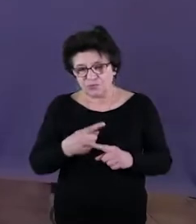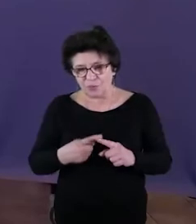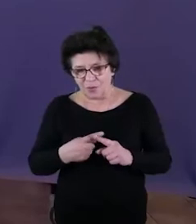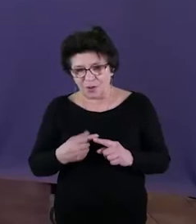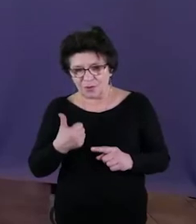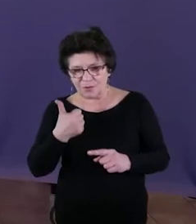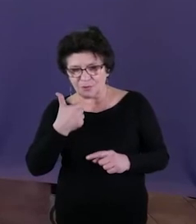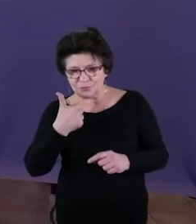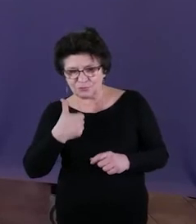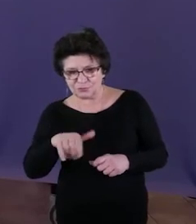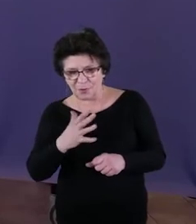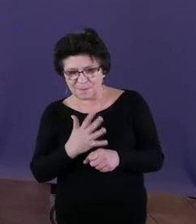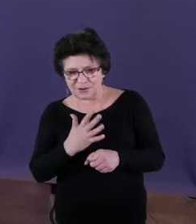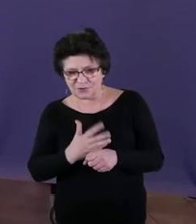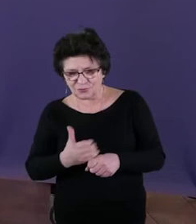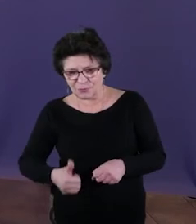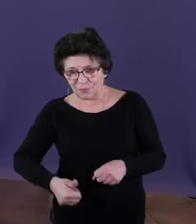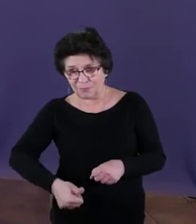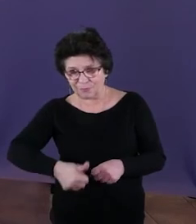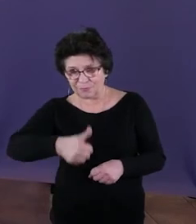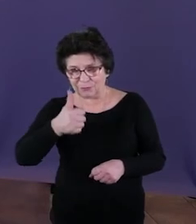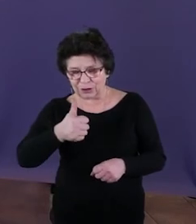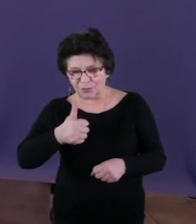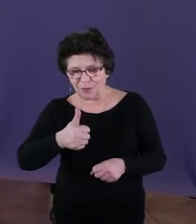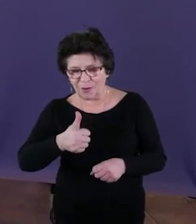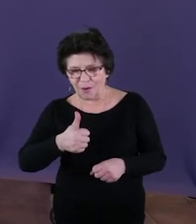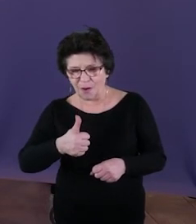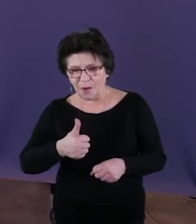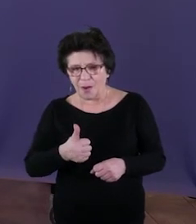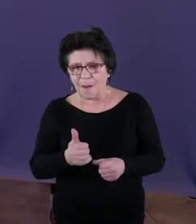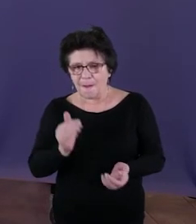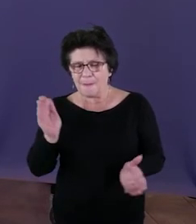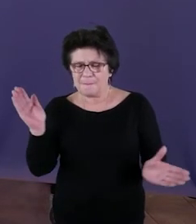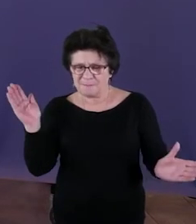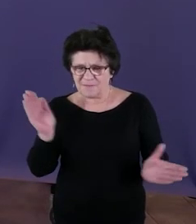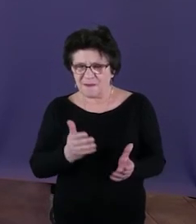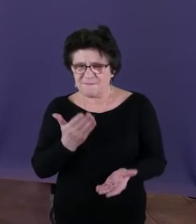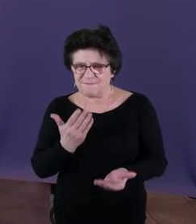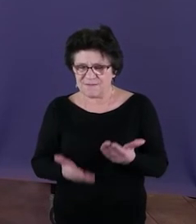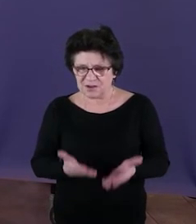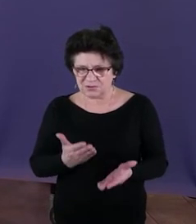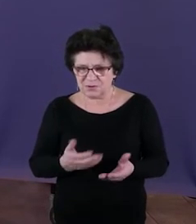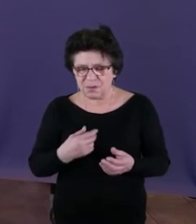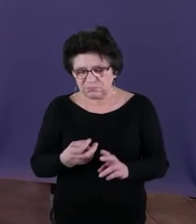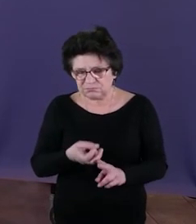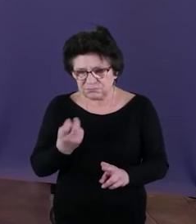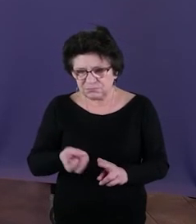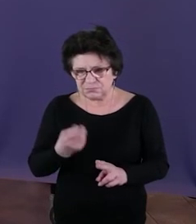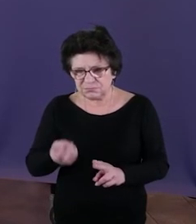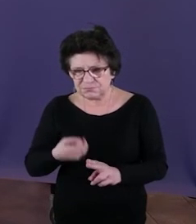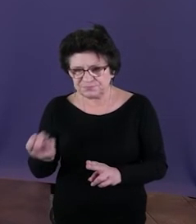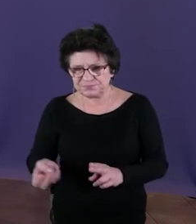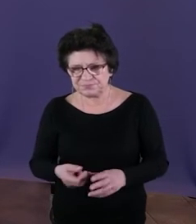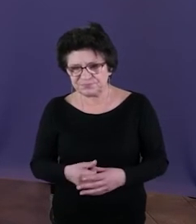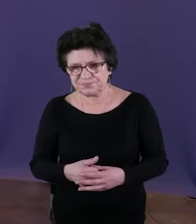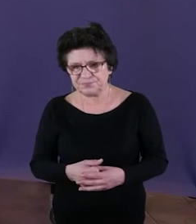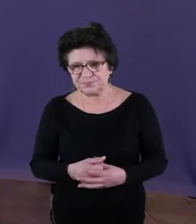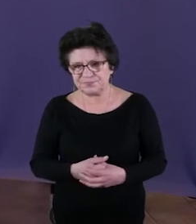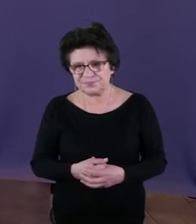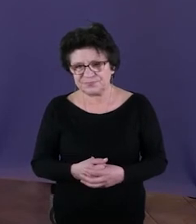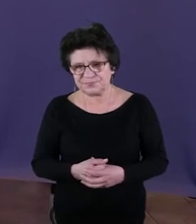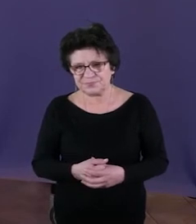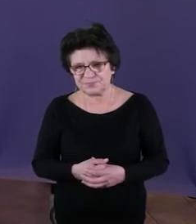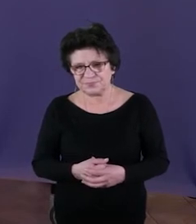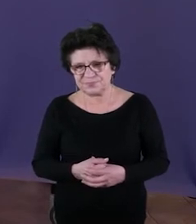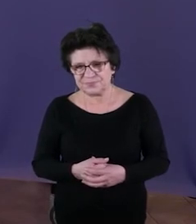niż był w czasie wojny ponieważ te stare warstwy zdjęto ale rozmawiając z paniami konserwator A to nie